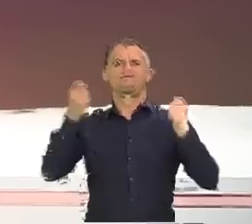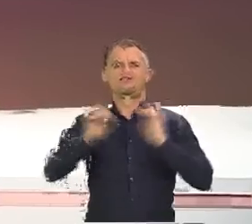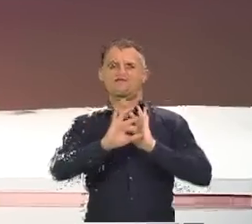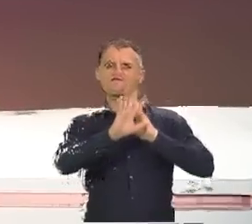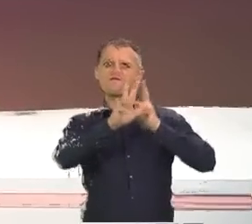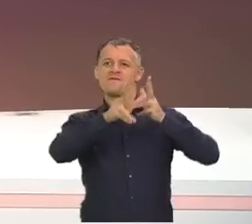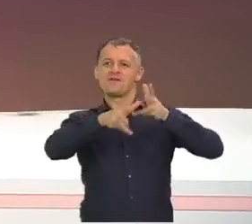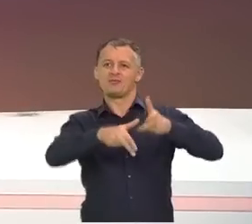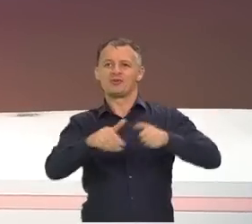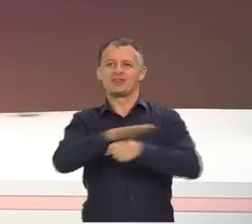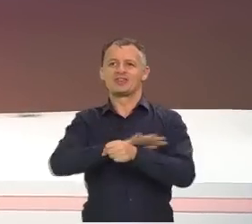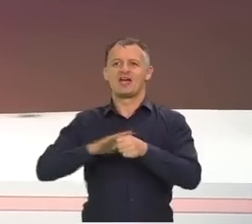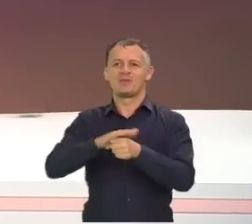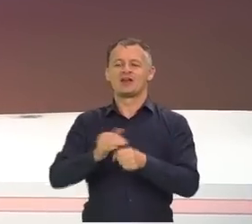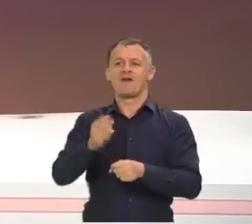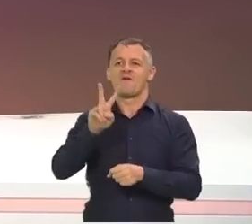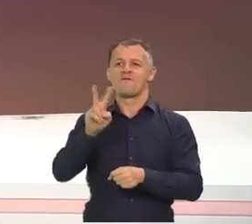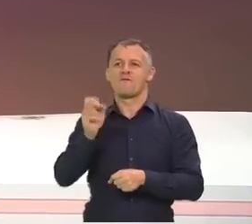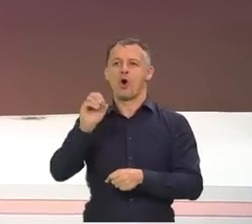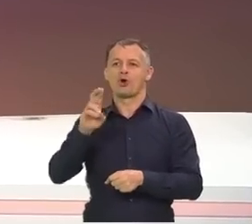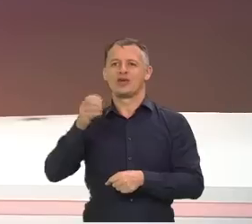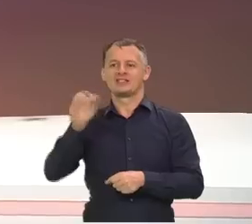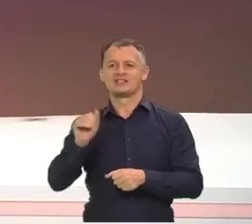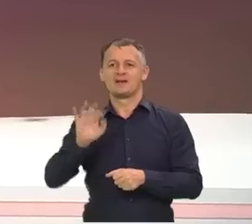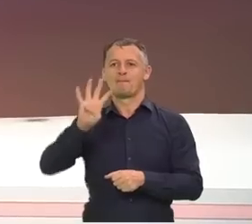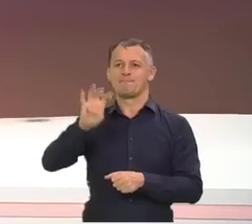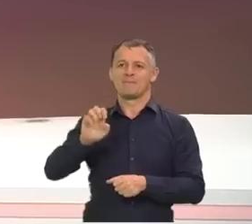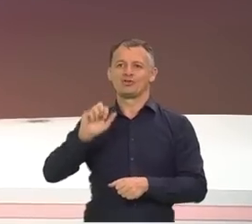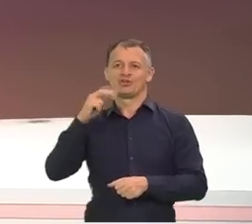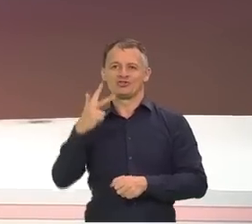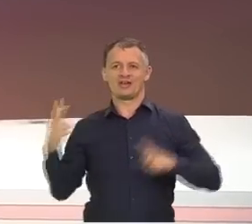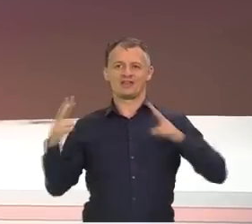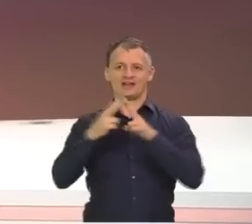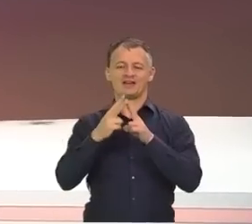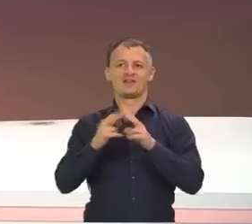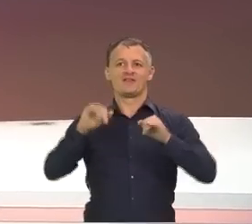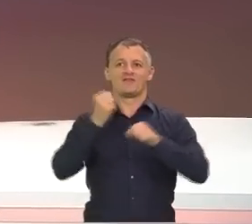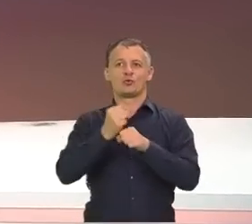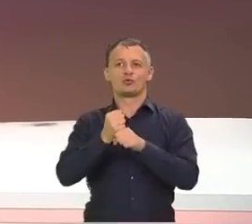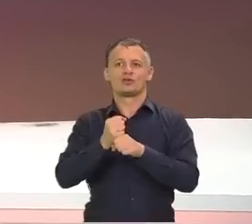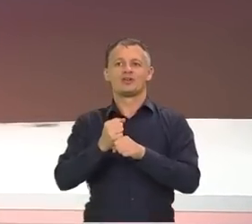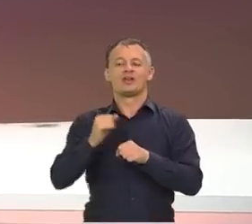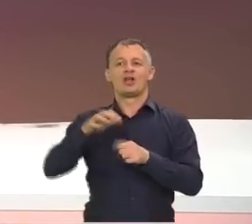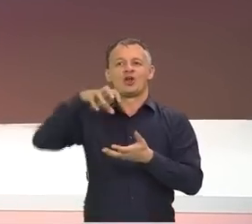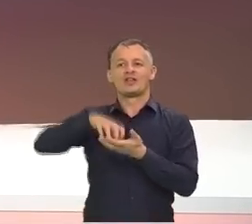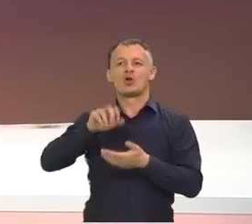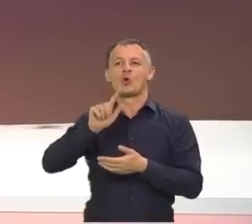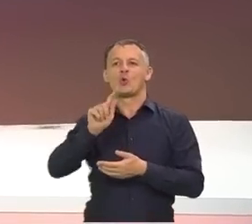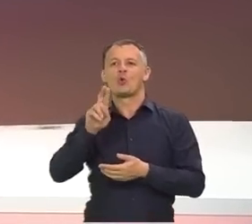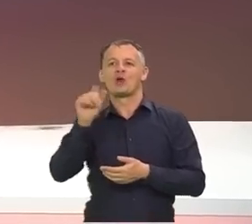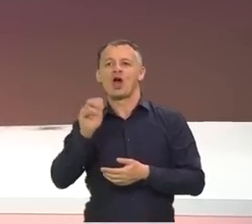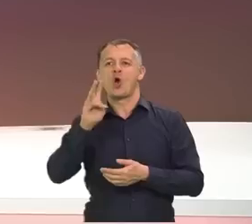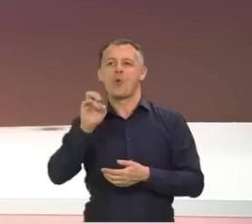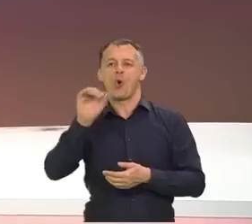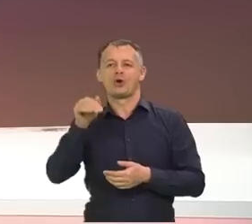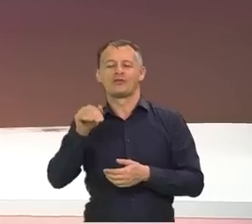Festivalul de film Toamnă la Voroneț a ajuns anul acesta la 43-a ediție. Desfășurat la Gura Humorului, festivalul bucovinean a debutat în